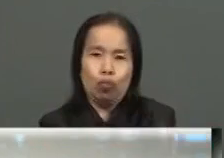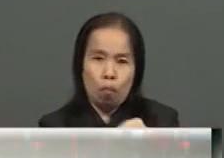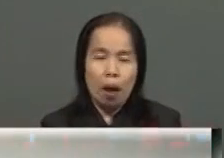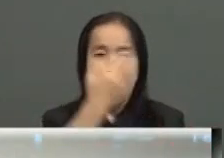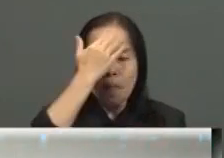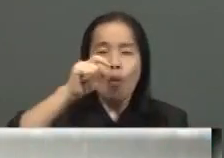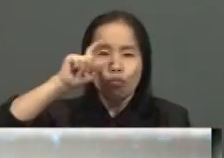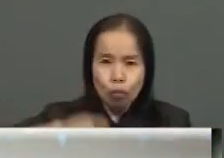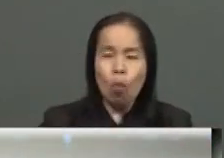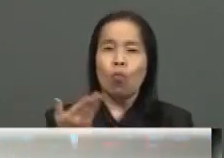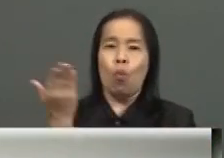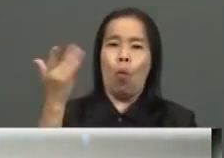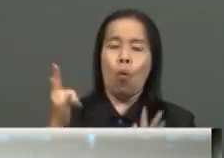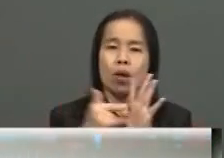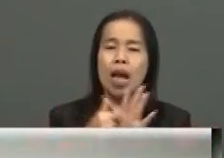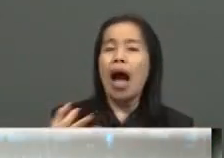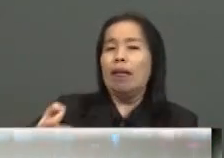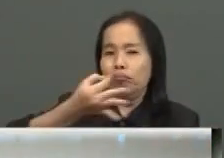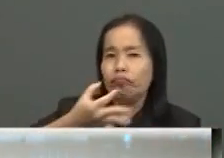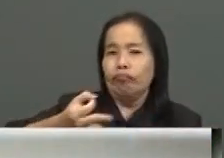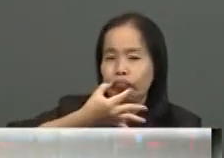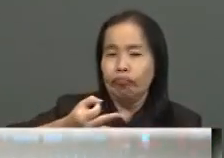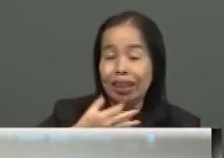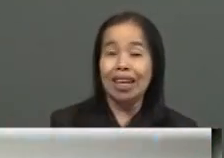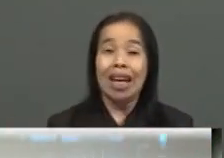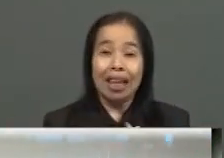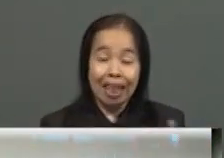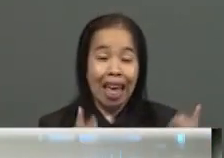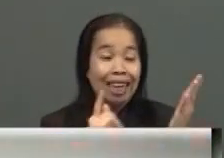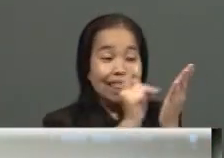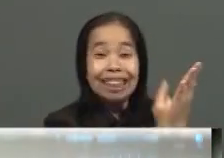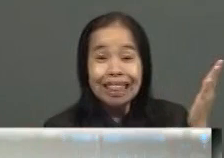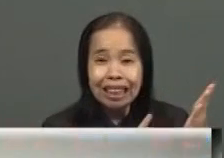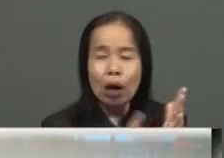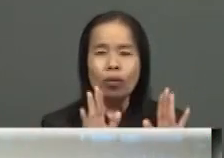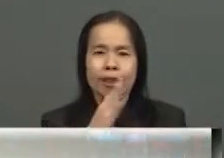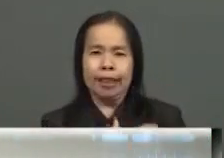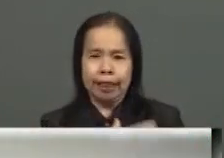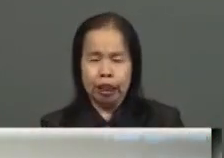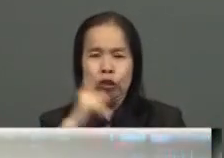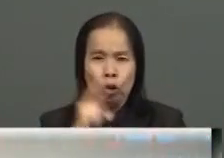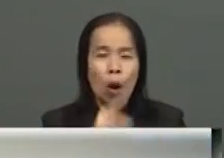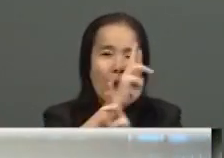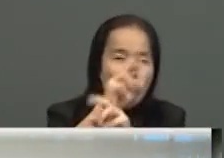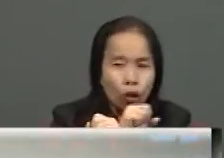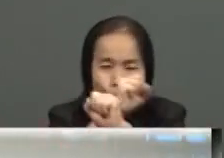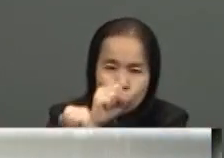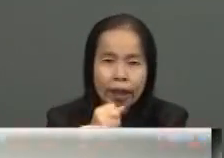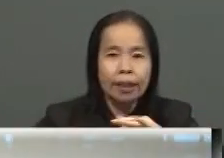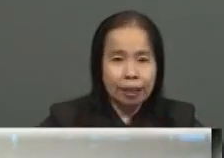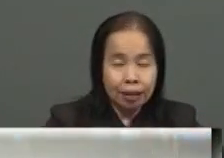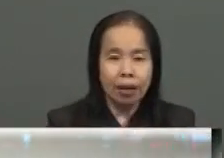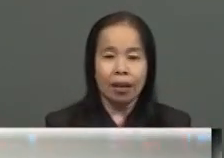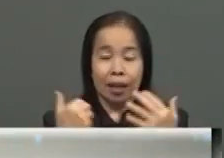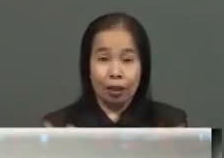เตียงหรือการขยายต่างๆแล้วทำเป็นอย่างสุดความสามารถครับเพราะฉะนั้นขอเรียนย้ำอีกครั้งหนึ่ง 1423ท่าน